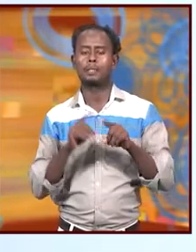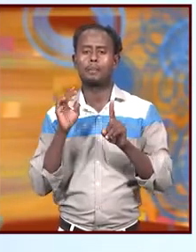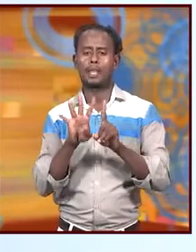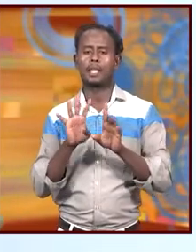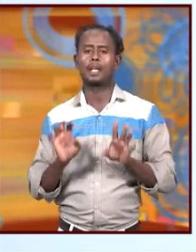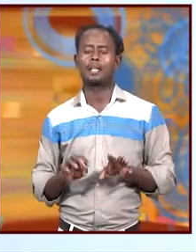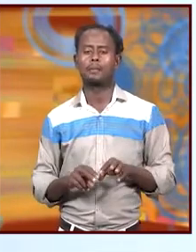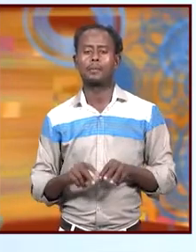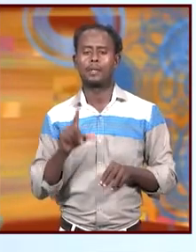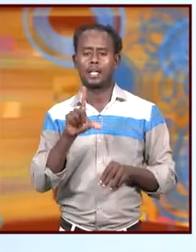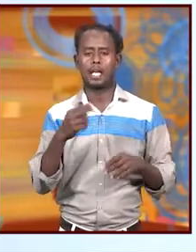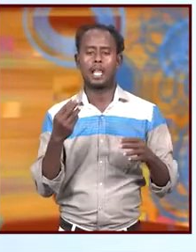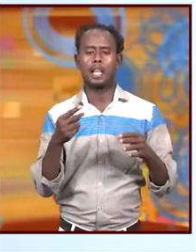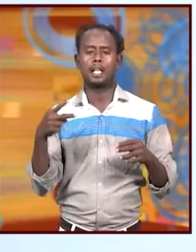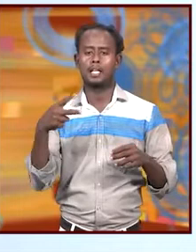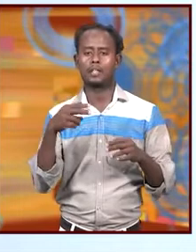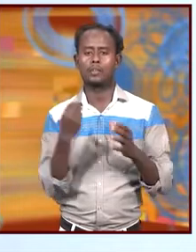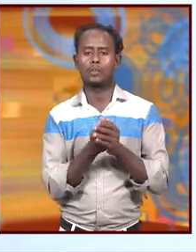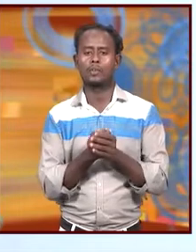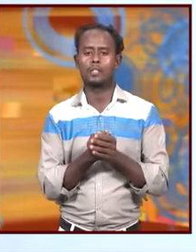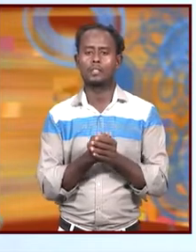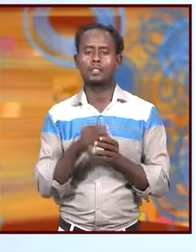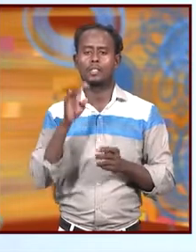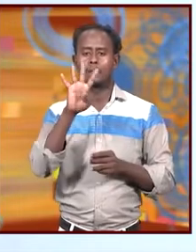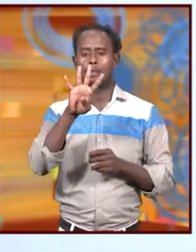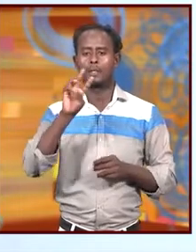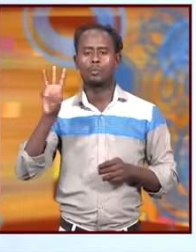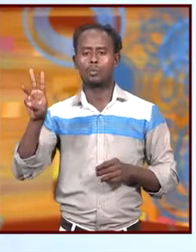43 + 14. ஆக நீளம்